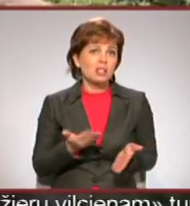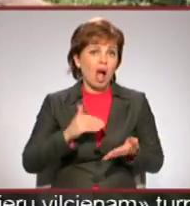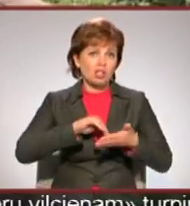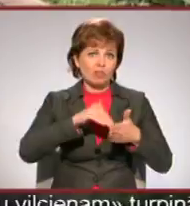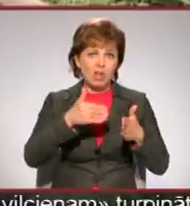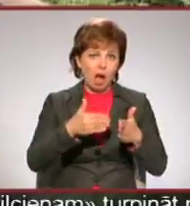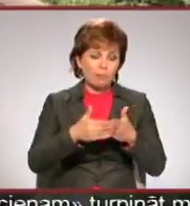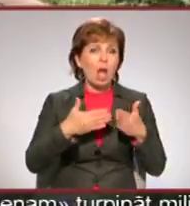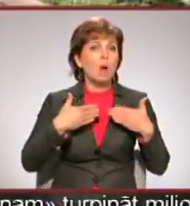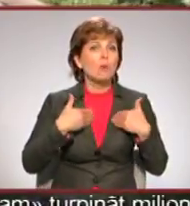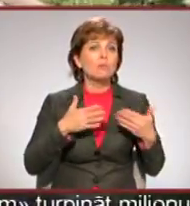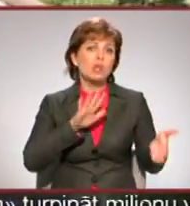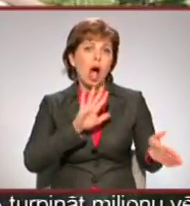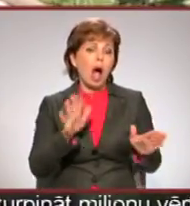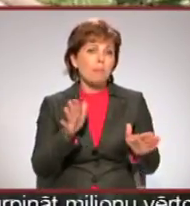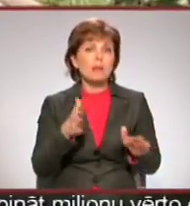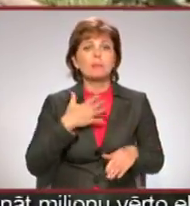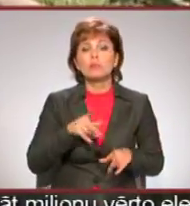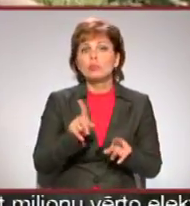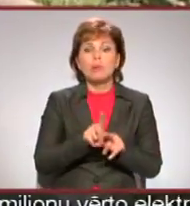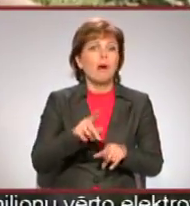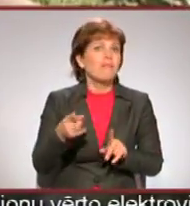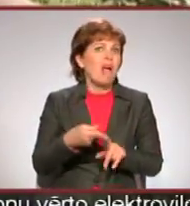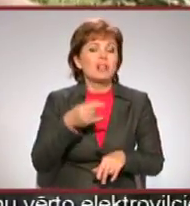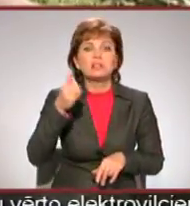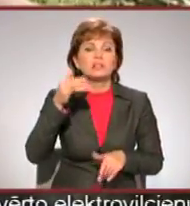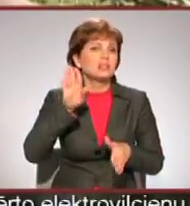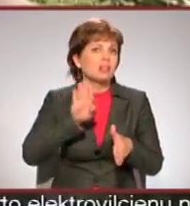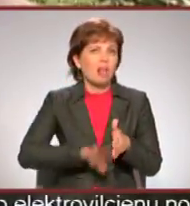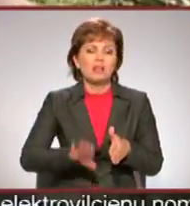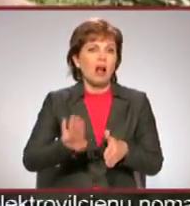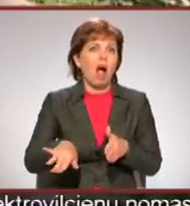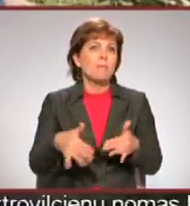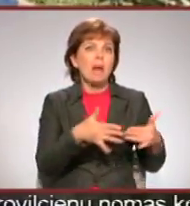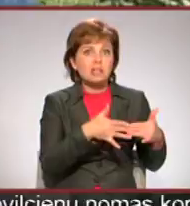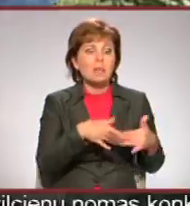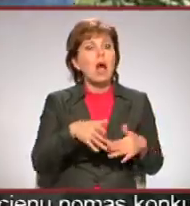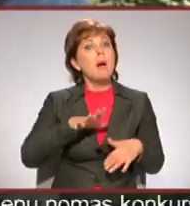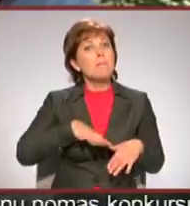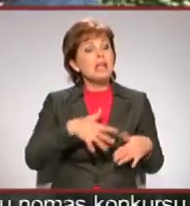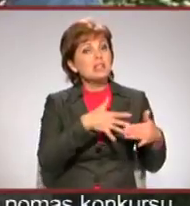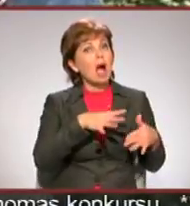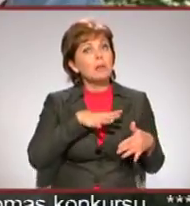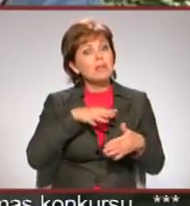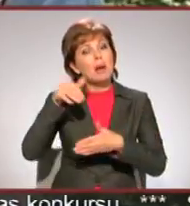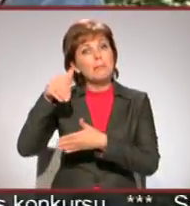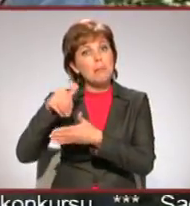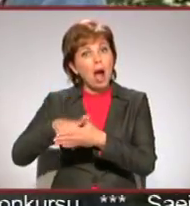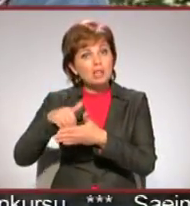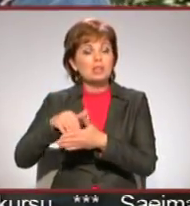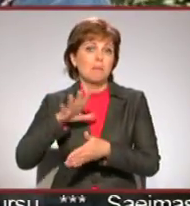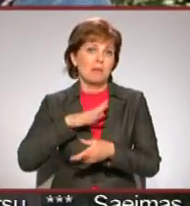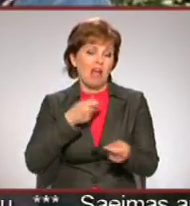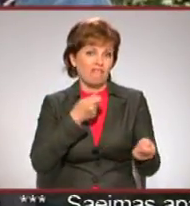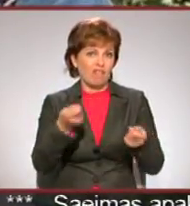Mums ir apmēram tā sliktākā pēckara gados. Pēckara gados vismaz bija pasts un